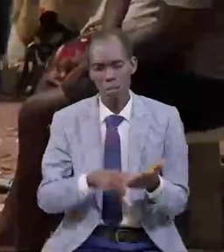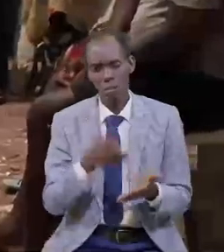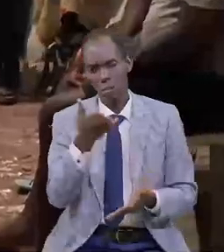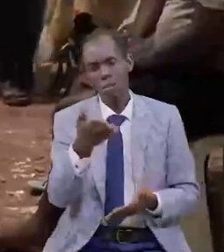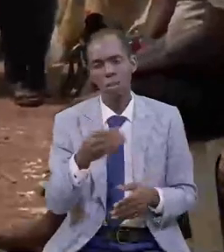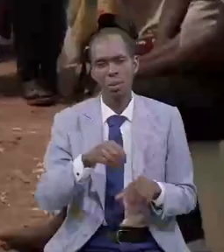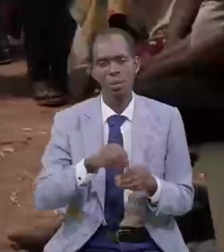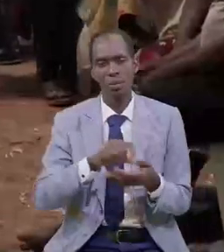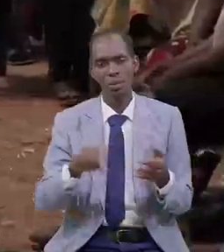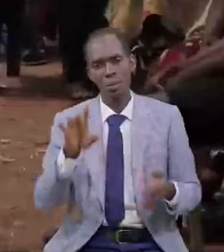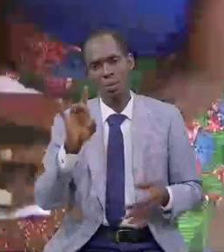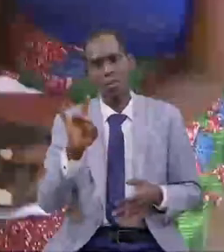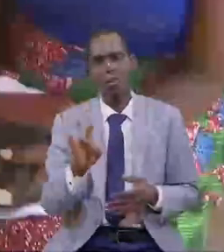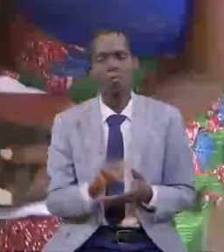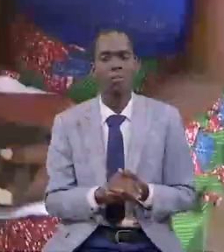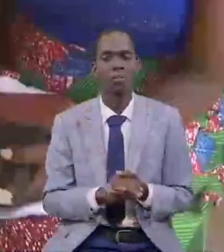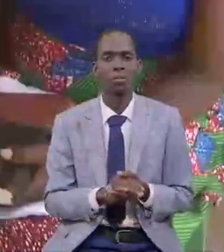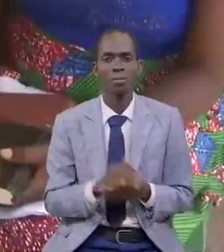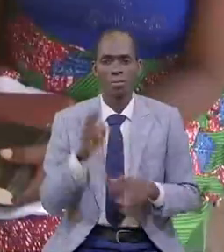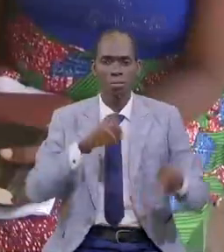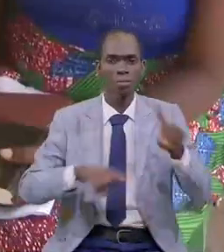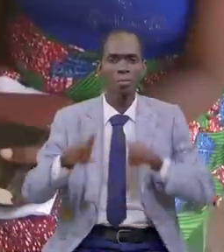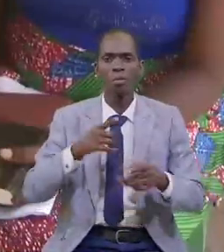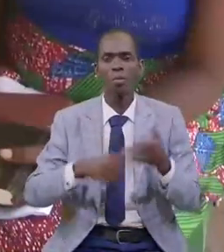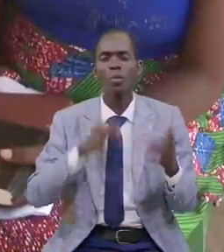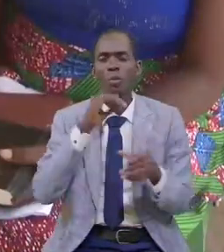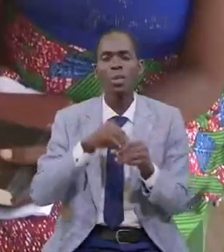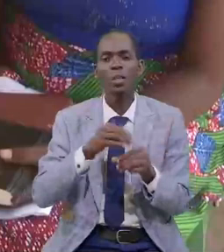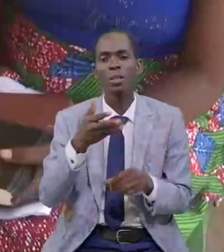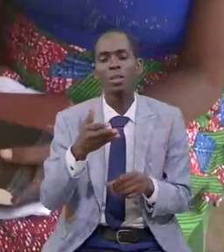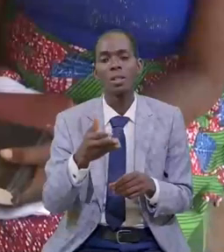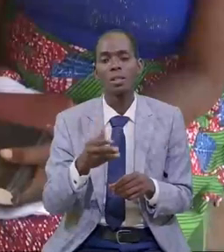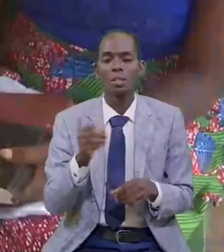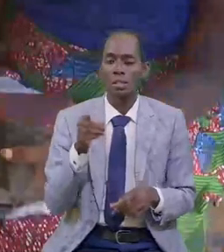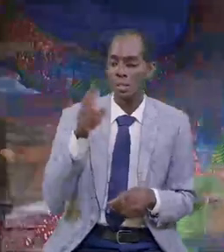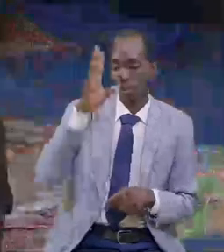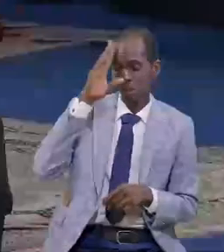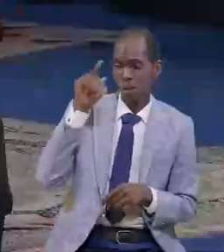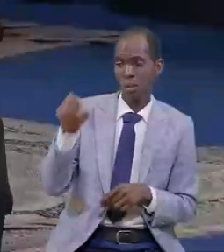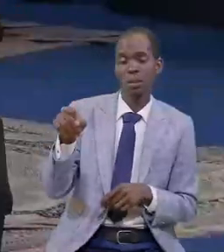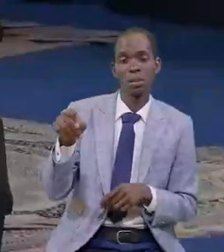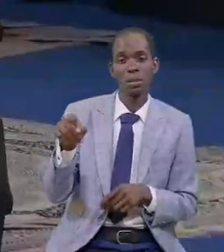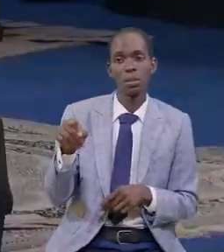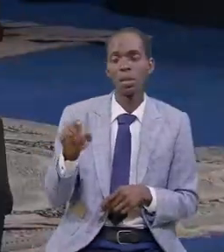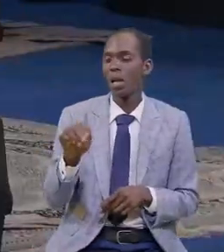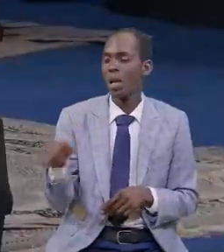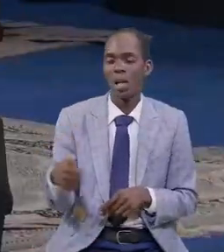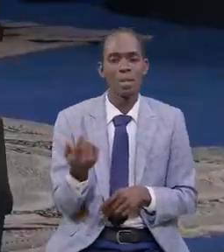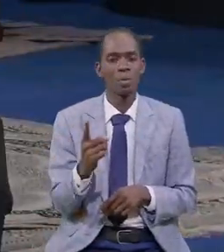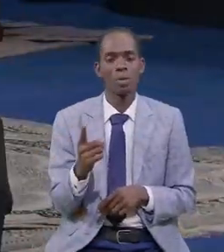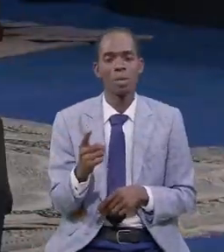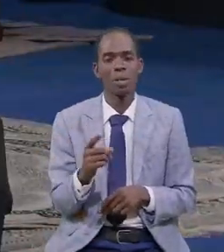Bible lisez-le à haute voix celui qui celle qui ou que se trouve la